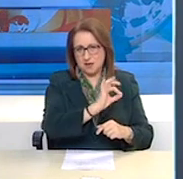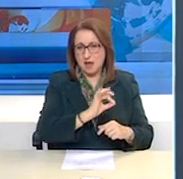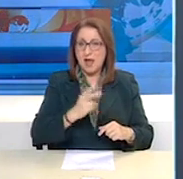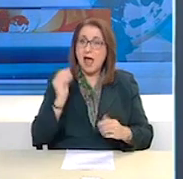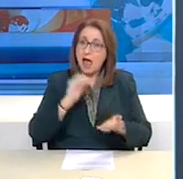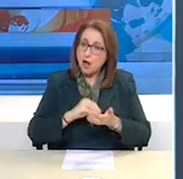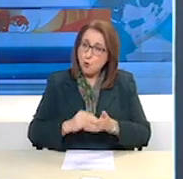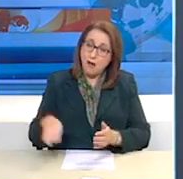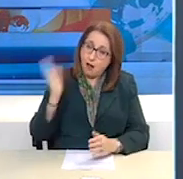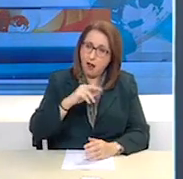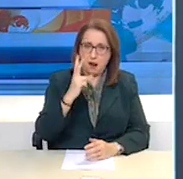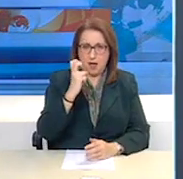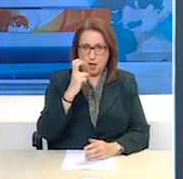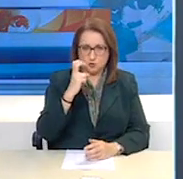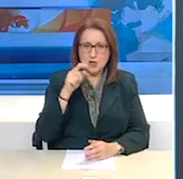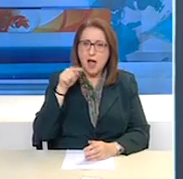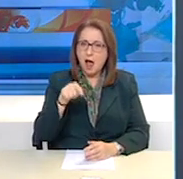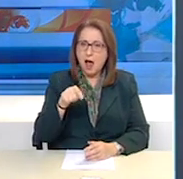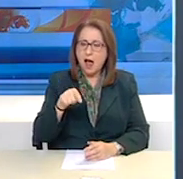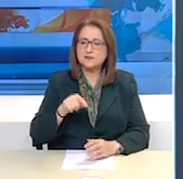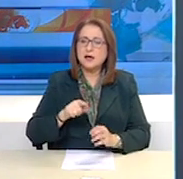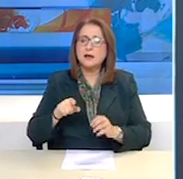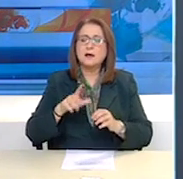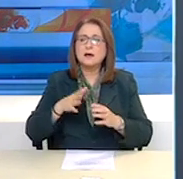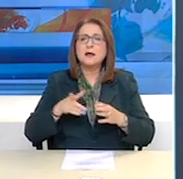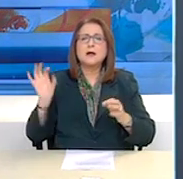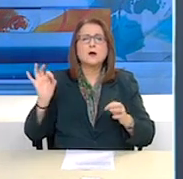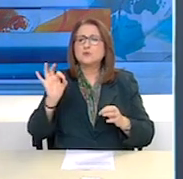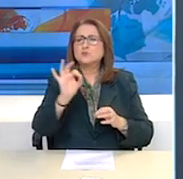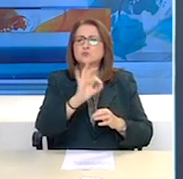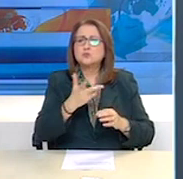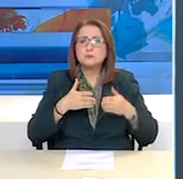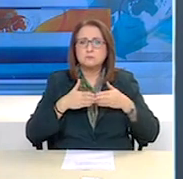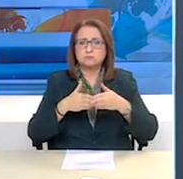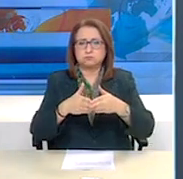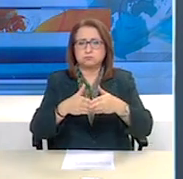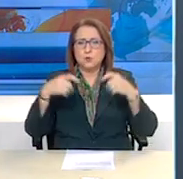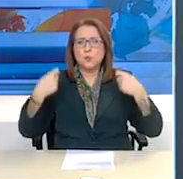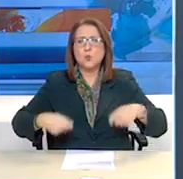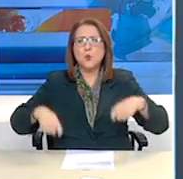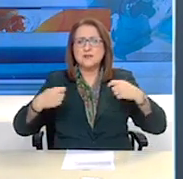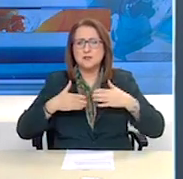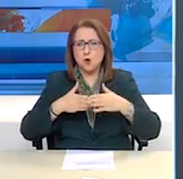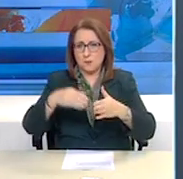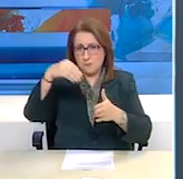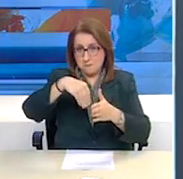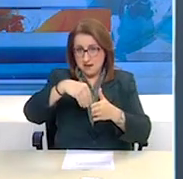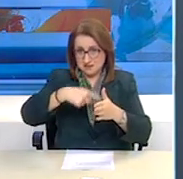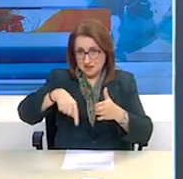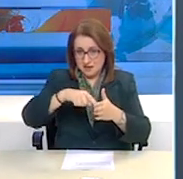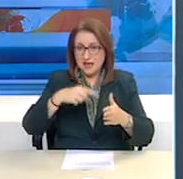ανιχνευθεί 20 άλλα κρούσματα που αφορούν μέρος της επιδημικής έξαρσης κρούσματων σε πλήρωμα κρουαζιεροπλοίου. Το σύνολο του